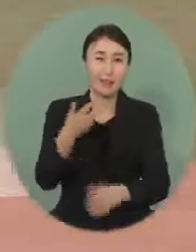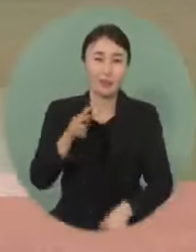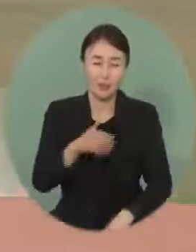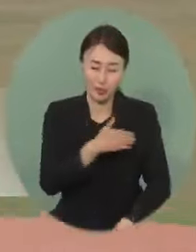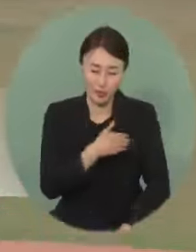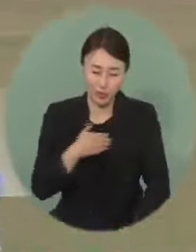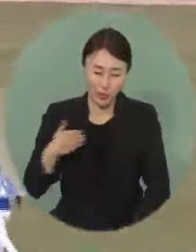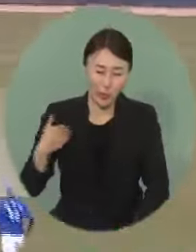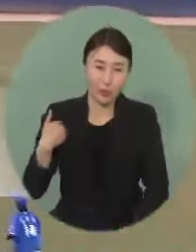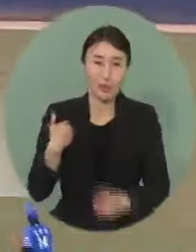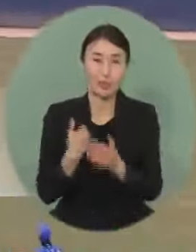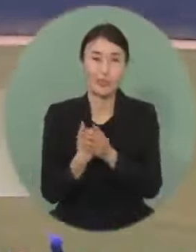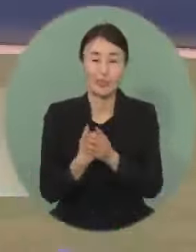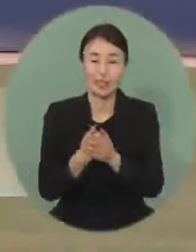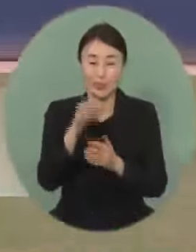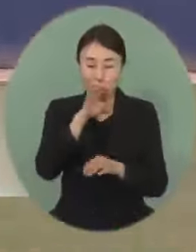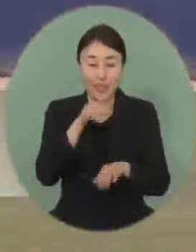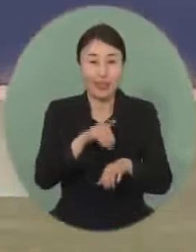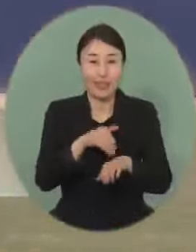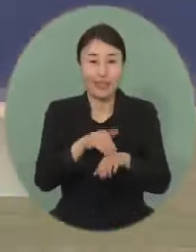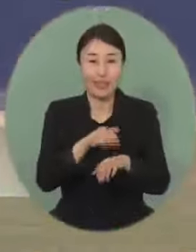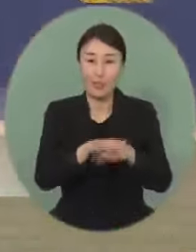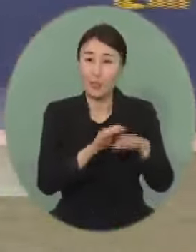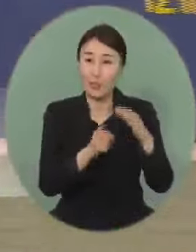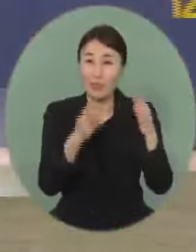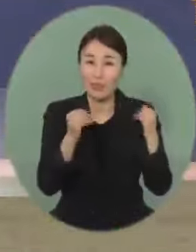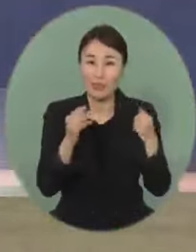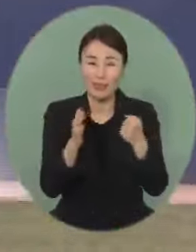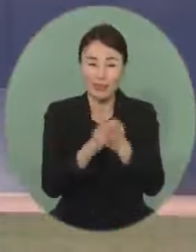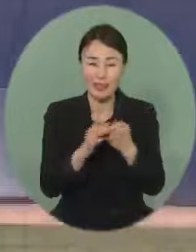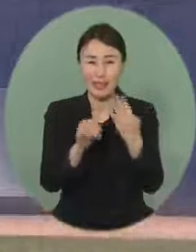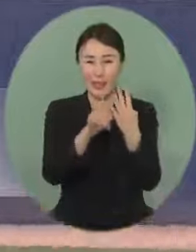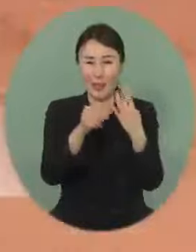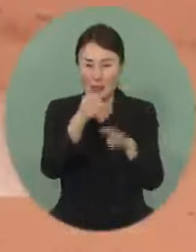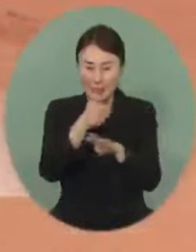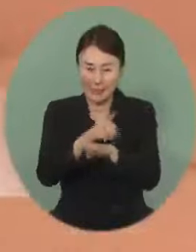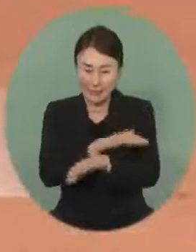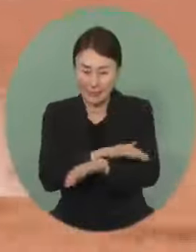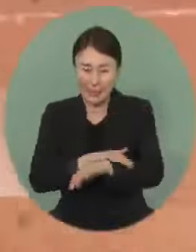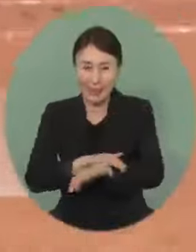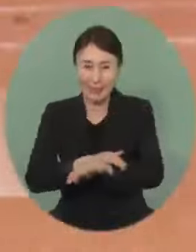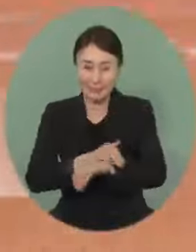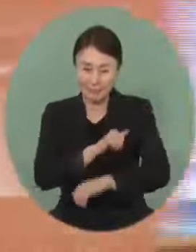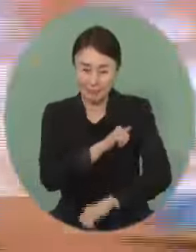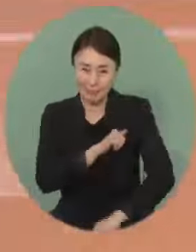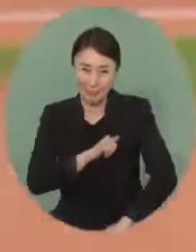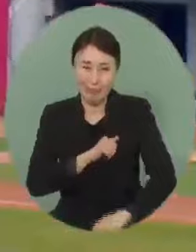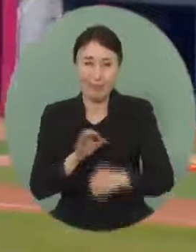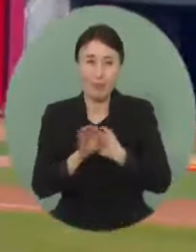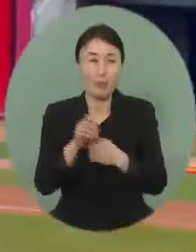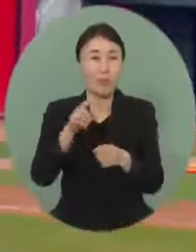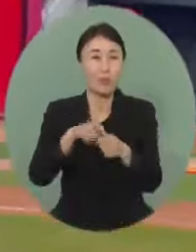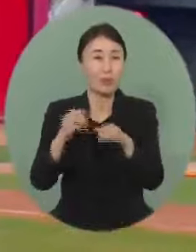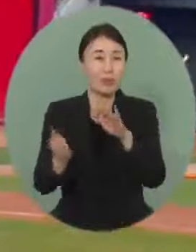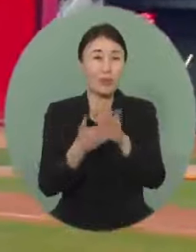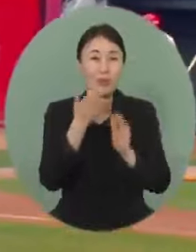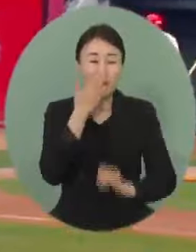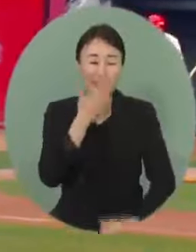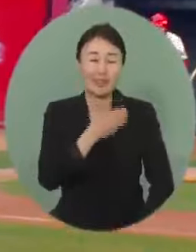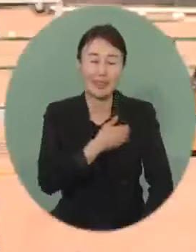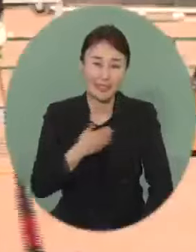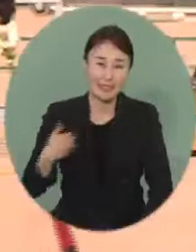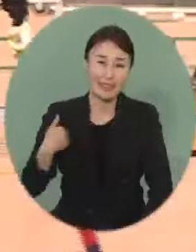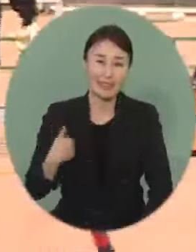실력을 갖춘 선수들이 많다면서 오는 4월 말까지만 잘 버티면 목표한 바를 이룰 수 있을 것이라고